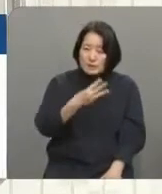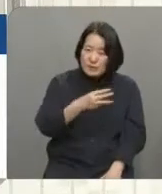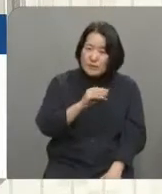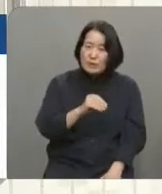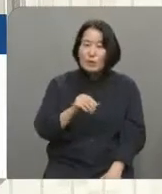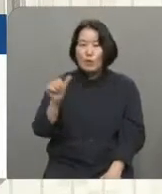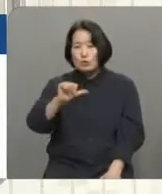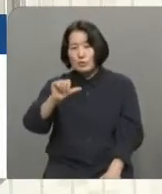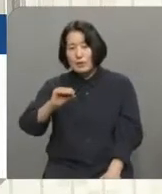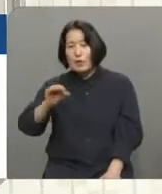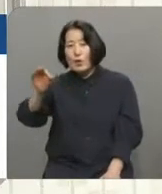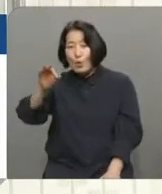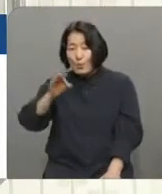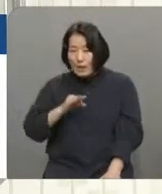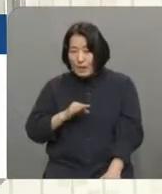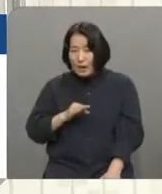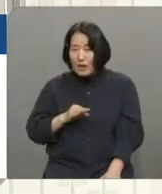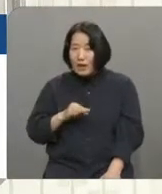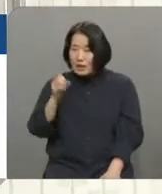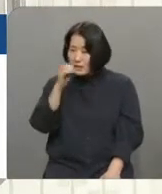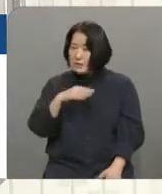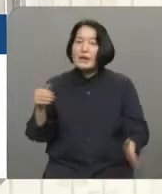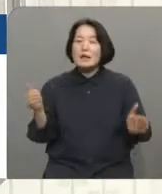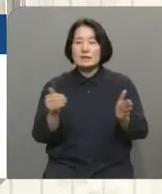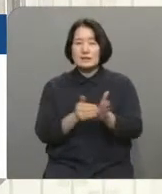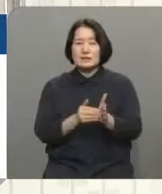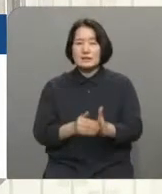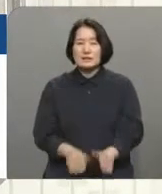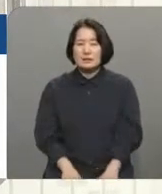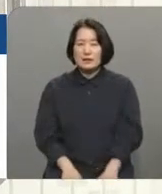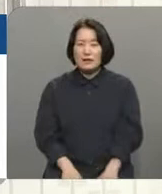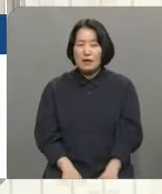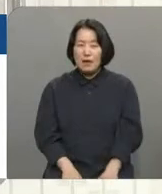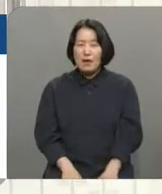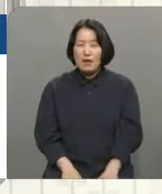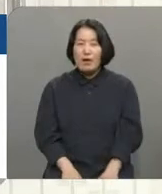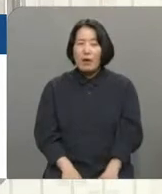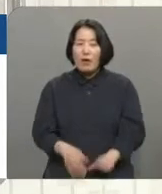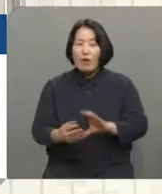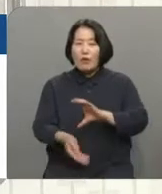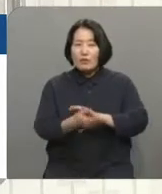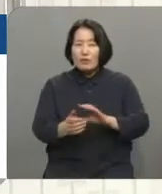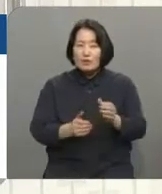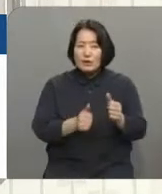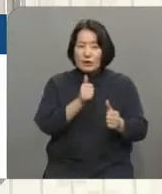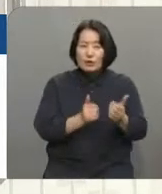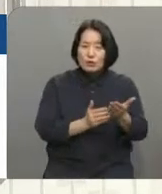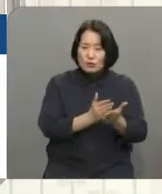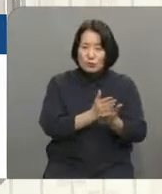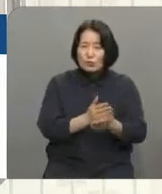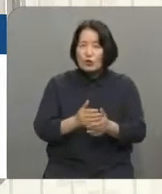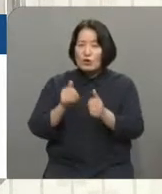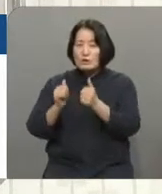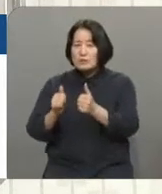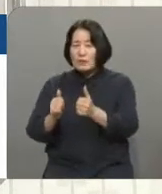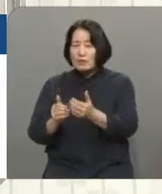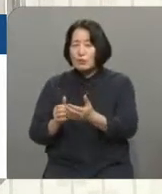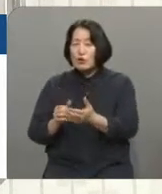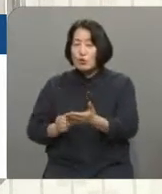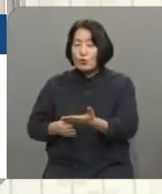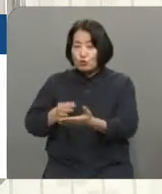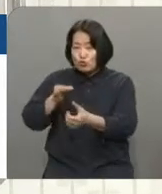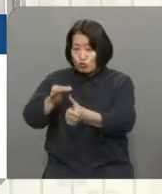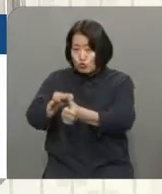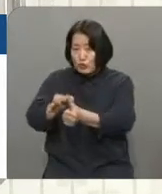5천 받으시면 그냥 끝이었던 건가요? 그런 거예요. 거의 경기부하고 심판부 주고 이런 거는 저희들이 이제